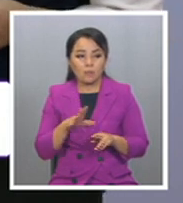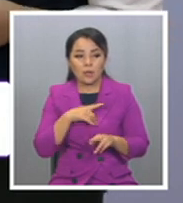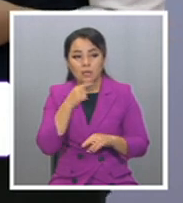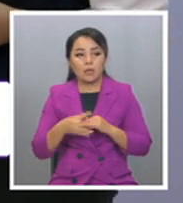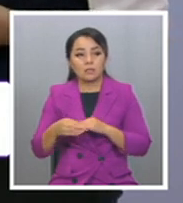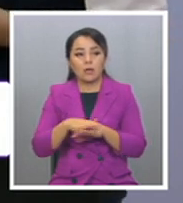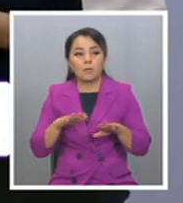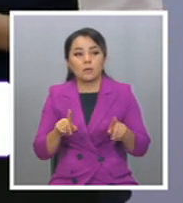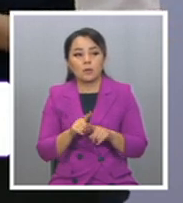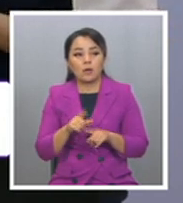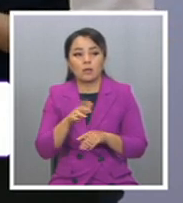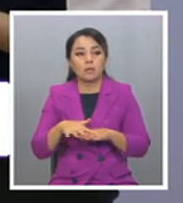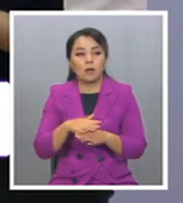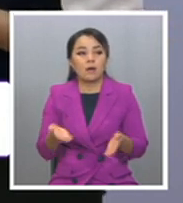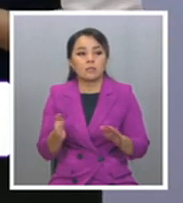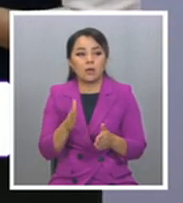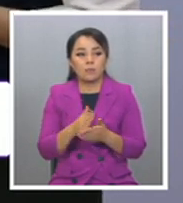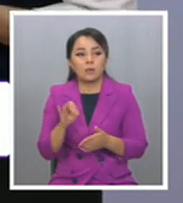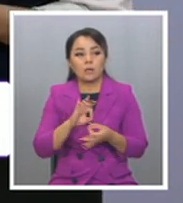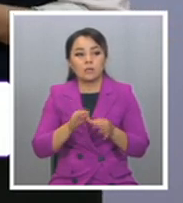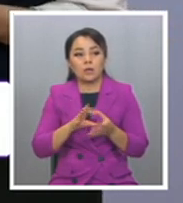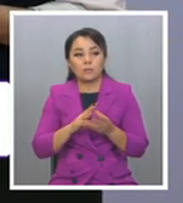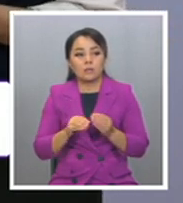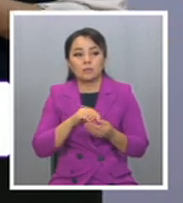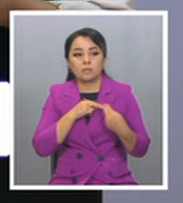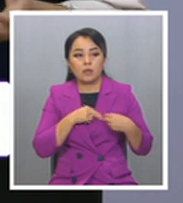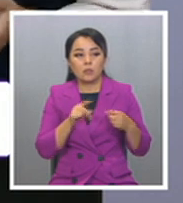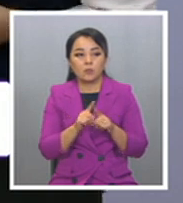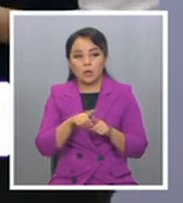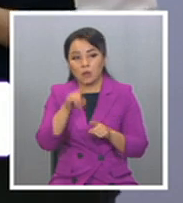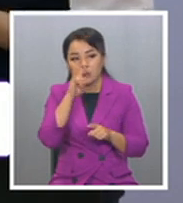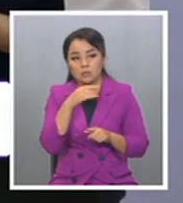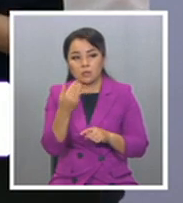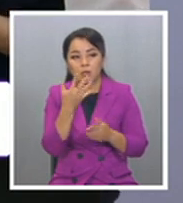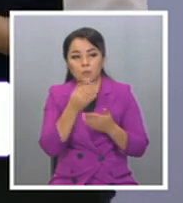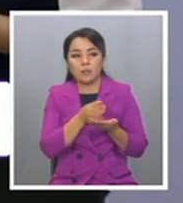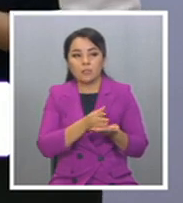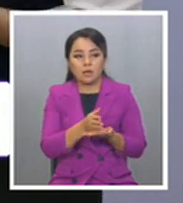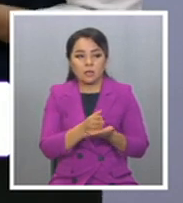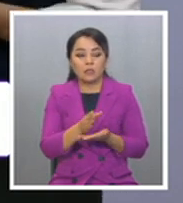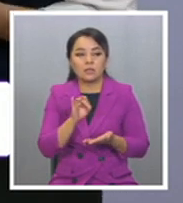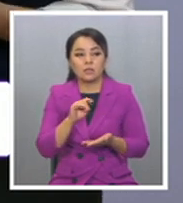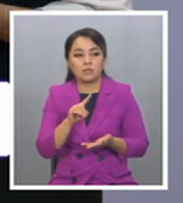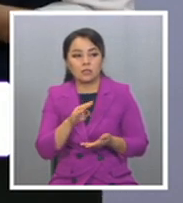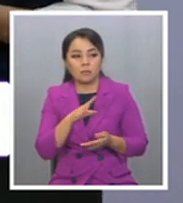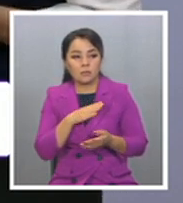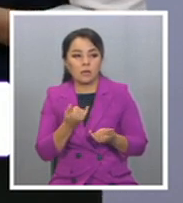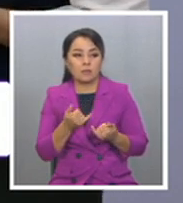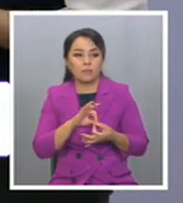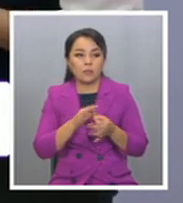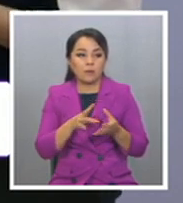барлық халықтардың сипаттамасы еңбегінде қазақтардың саятшылық, ит салу, балық аулау